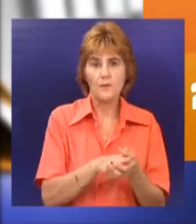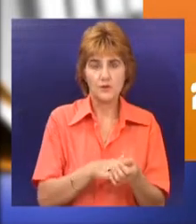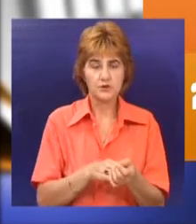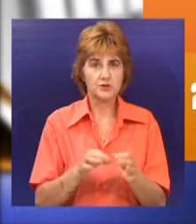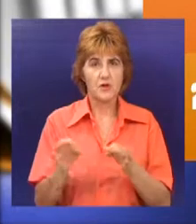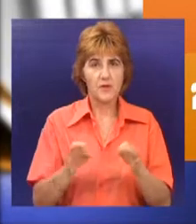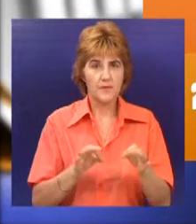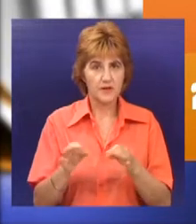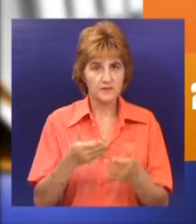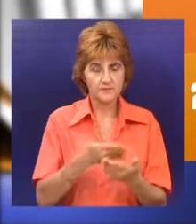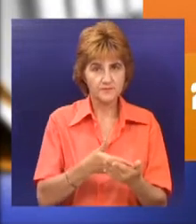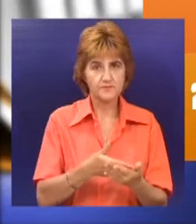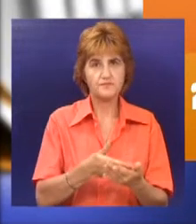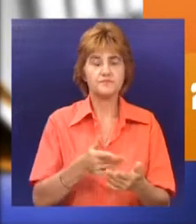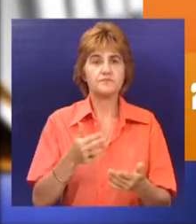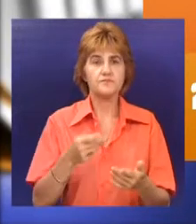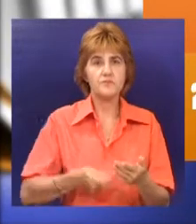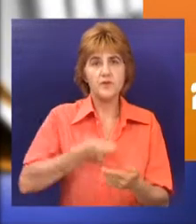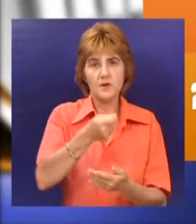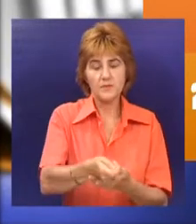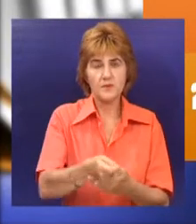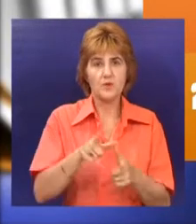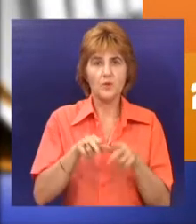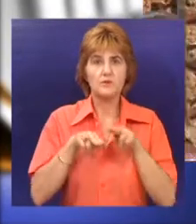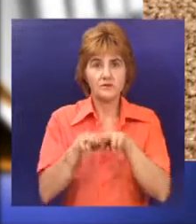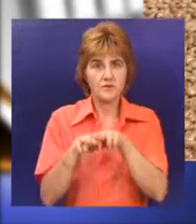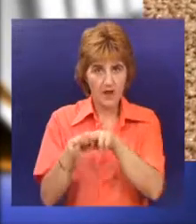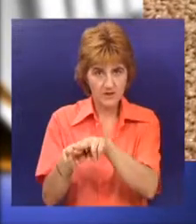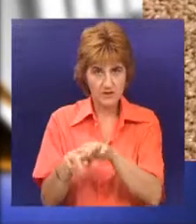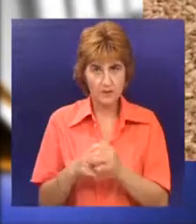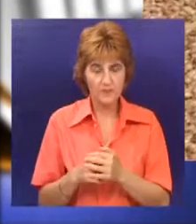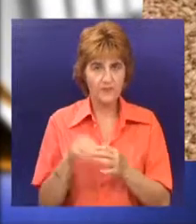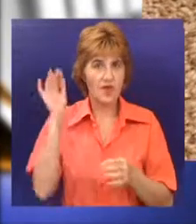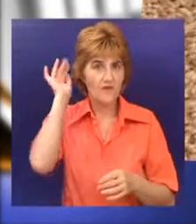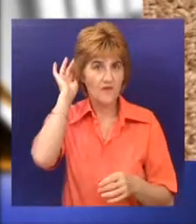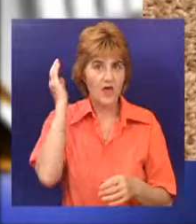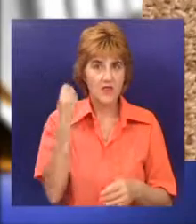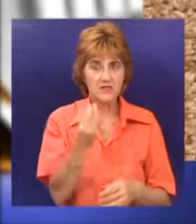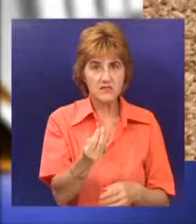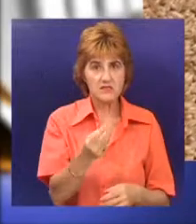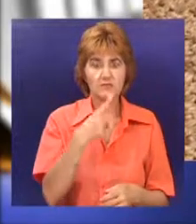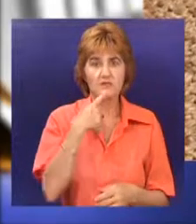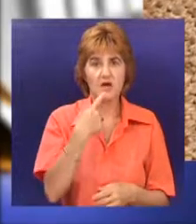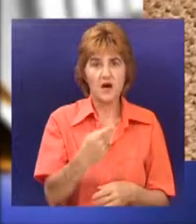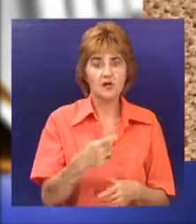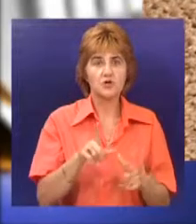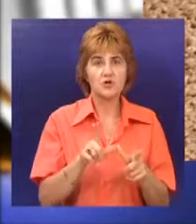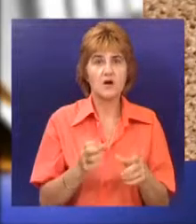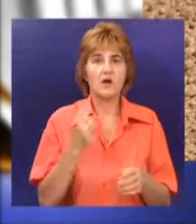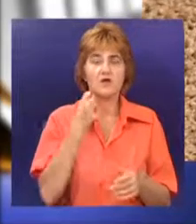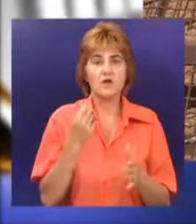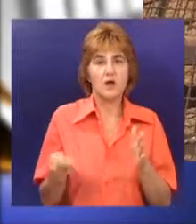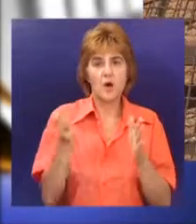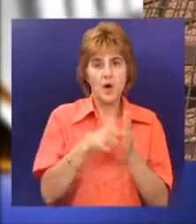tehnički deo praktično predaje robe u ovlašćeno skladište. Vlada Srbije odlučila je da za potrebe Republičke direkcije za